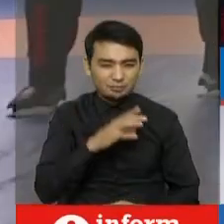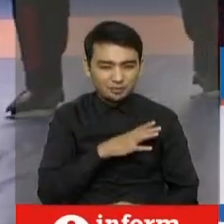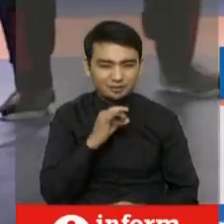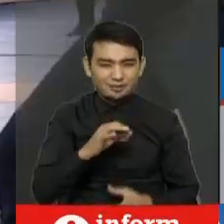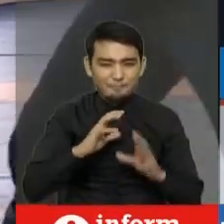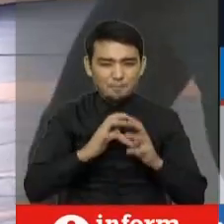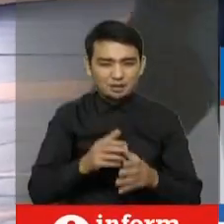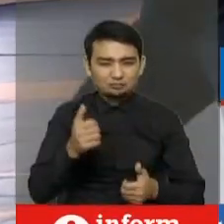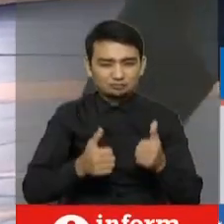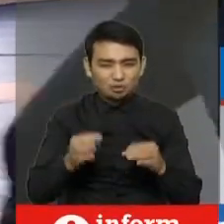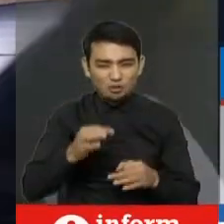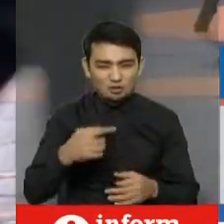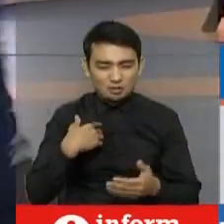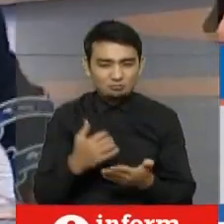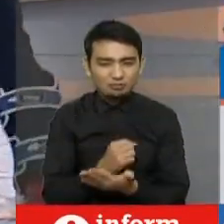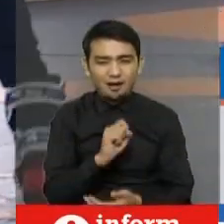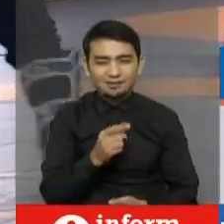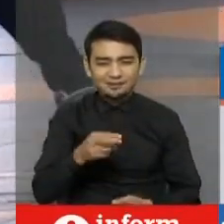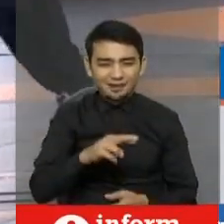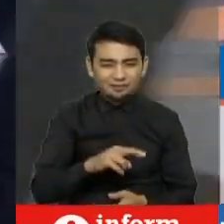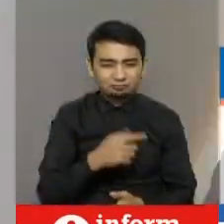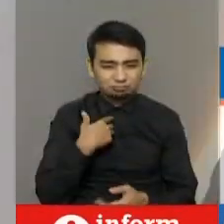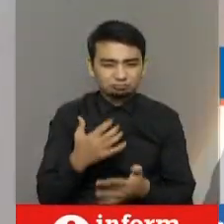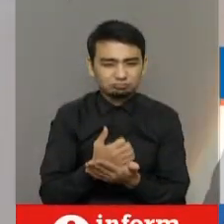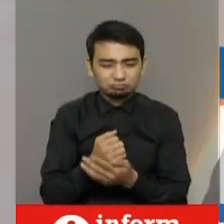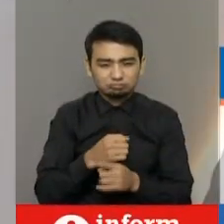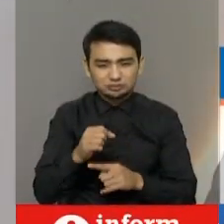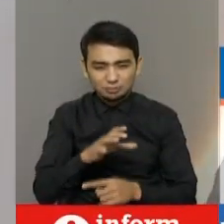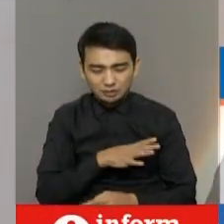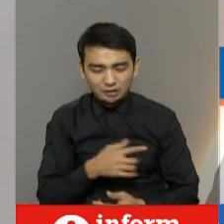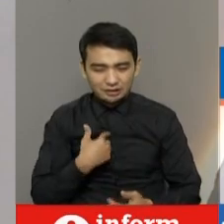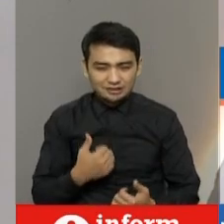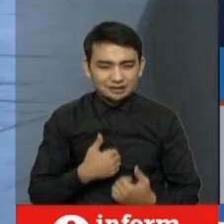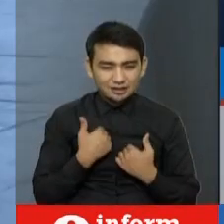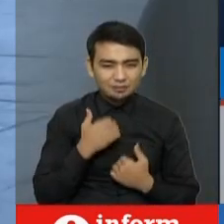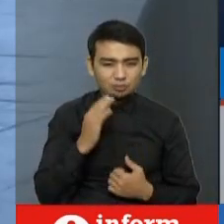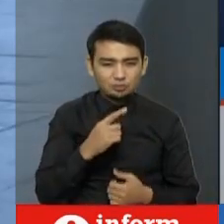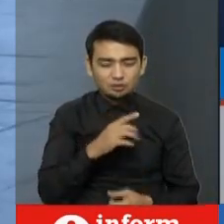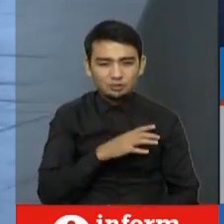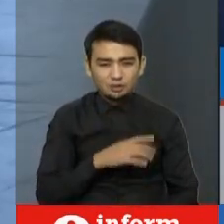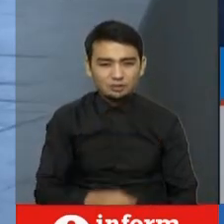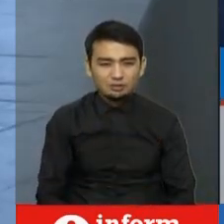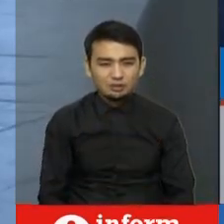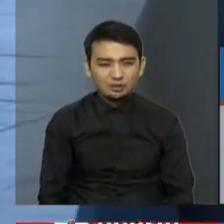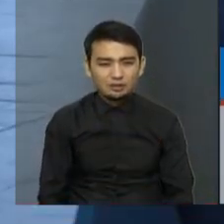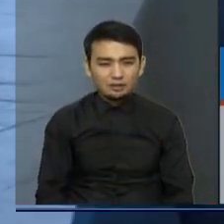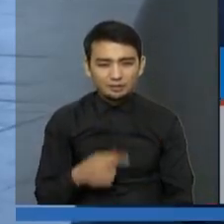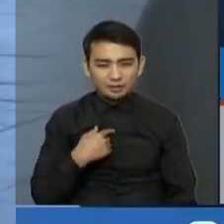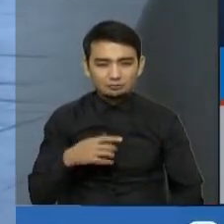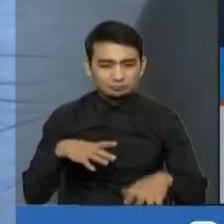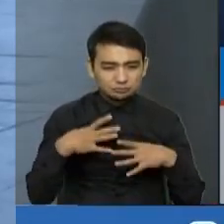әлем чемпионатында топ жарып, Азия чемпион атанған азамат жарыста барын салатынын жеткізді. Сборымыз өте жоғары деңгейде өтіп